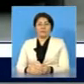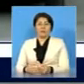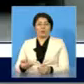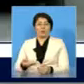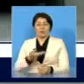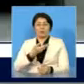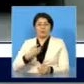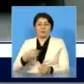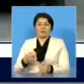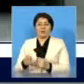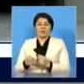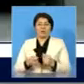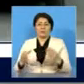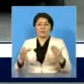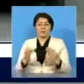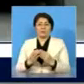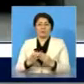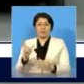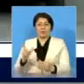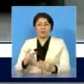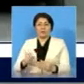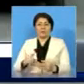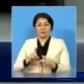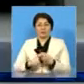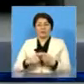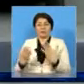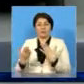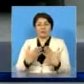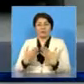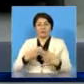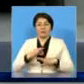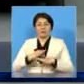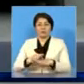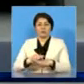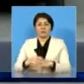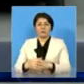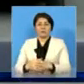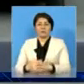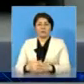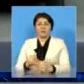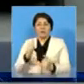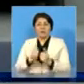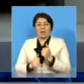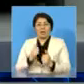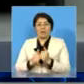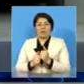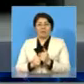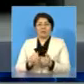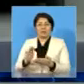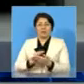өзіміздің ай әкімшілік аумағымызда халықпен тығыз қарым-қатынас жұмыс жасау әрбір шағым